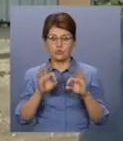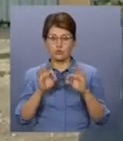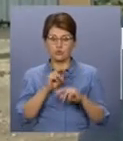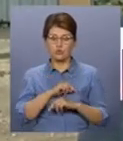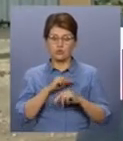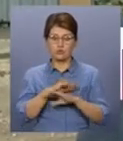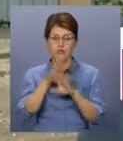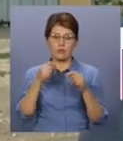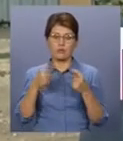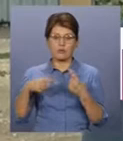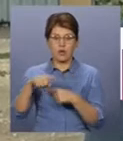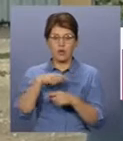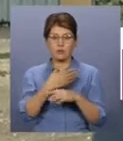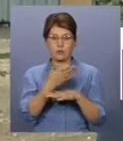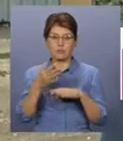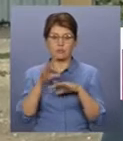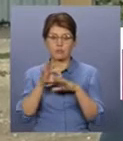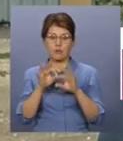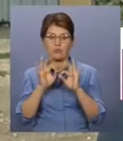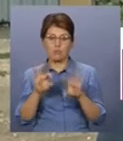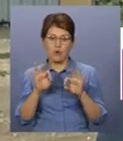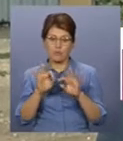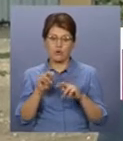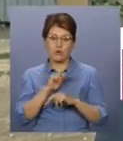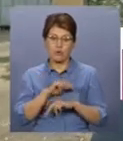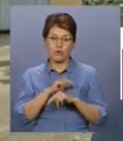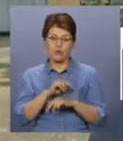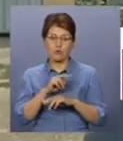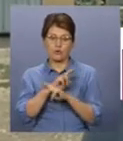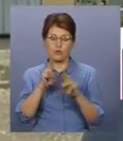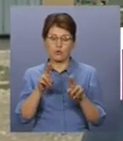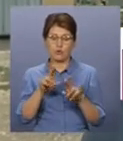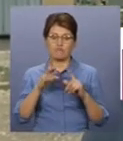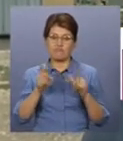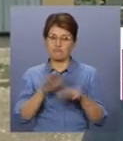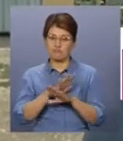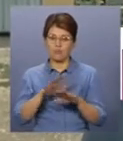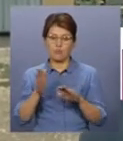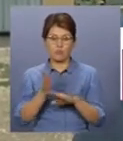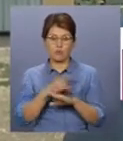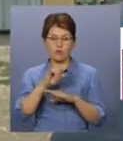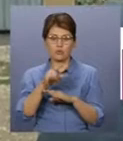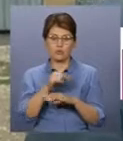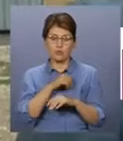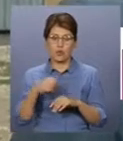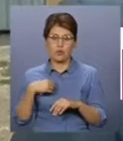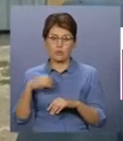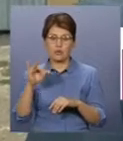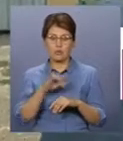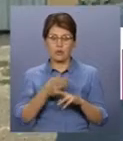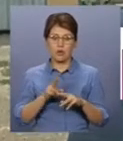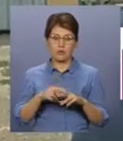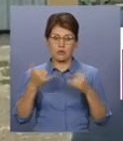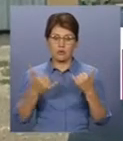Со всеми предпринимателями мы проводили разъяснительные работы, но никто из них не согласился убрать киоски самостоятельно.